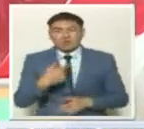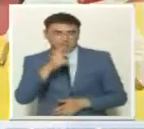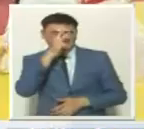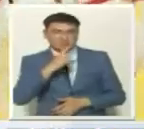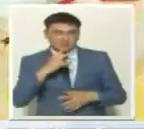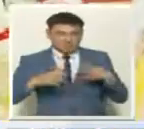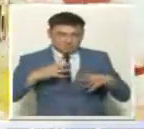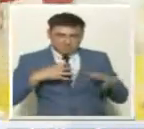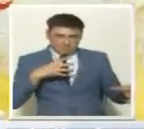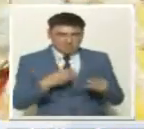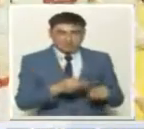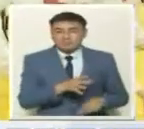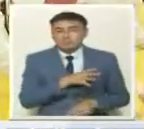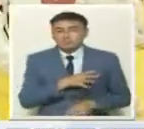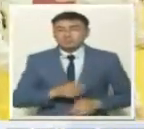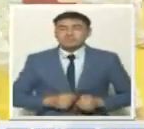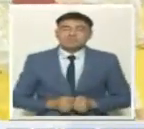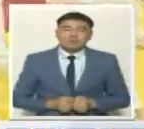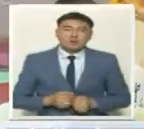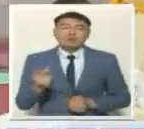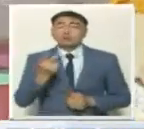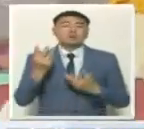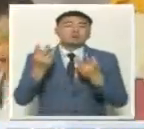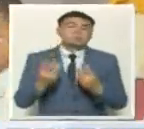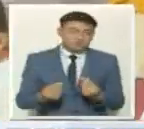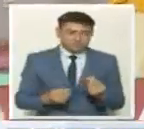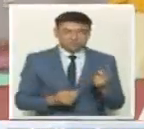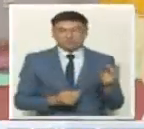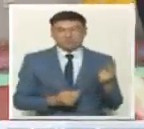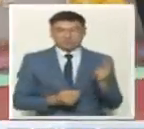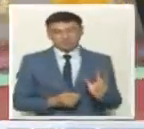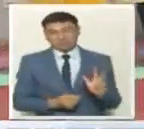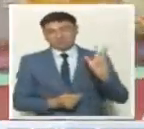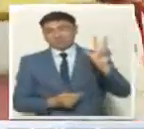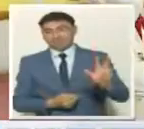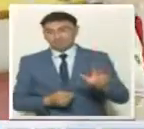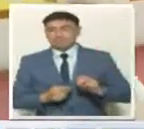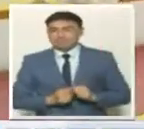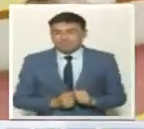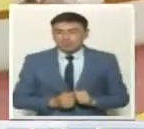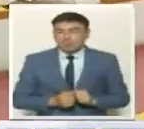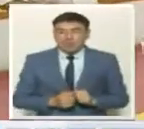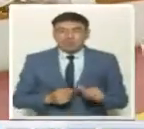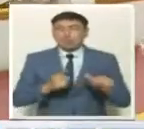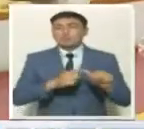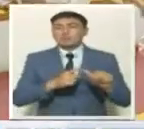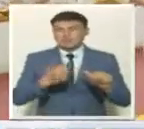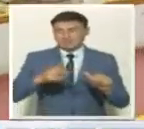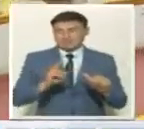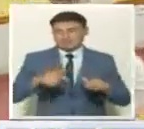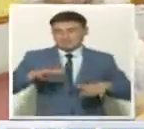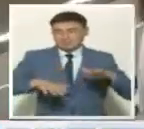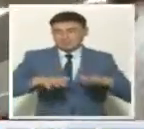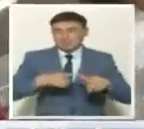готовились. Во второй день соревнований на ковер вышли 3 воспитанников Азамата. В первой весовой категории 30 килограммов боролась